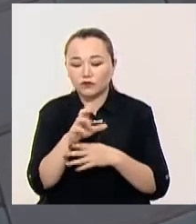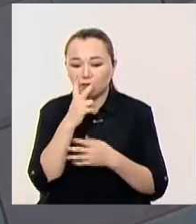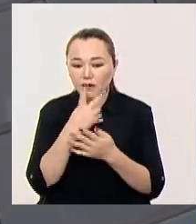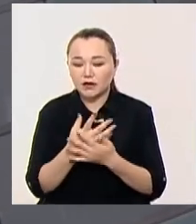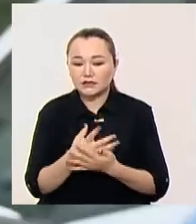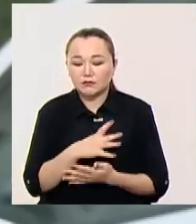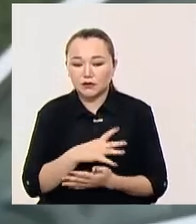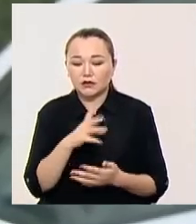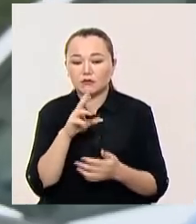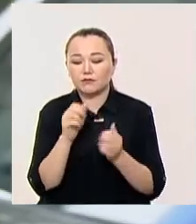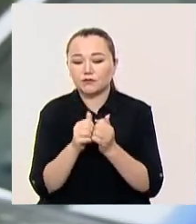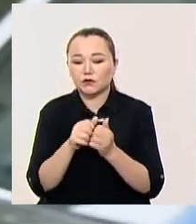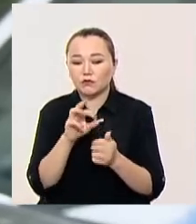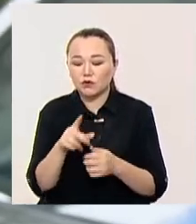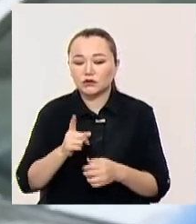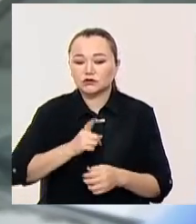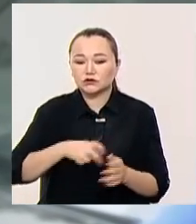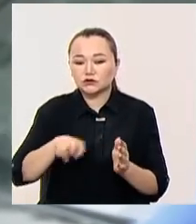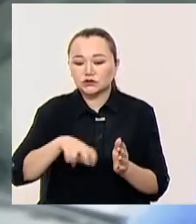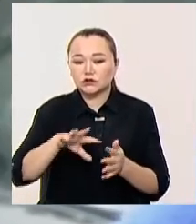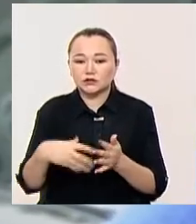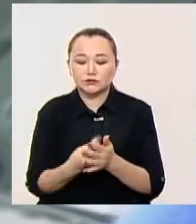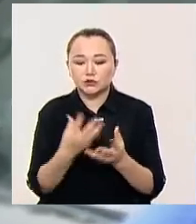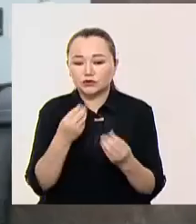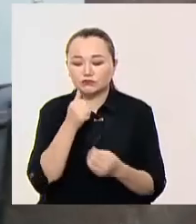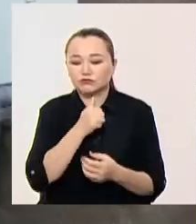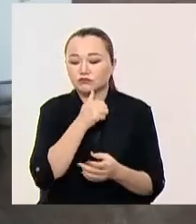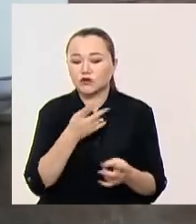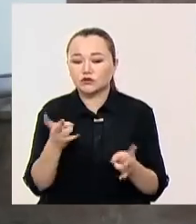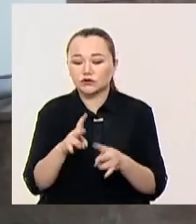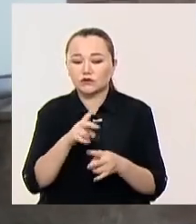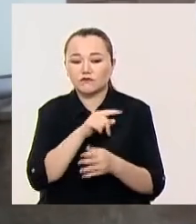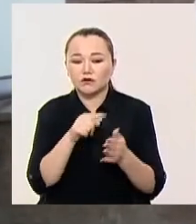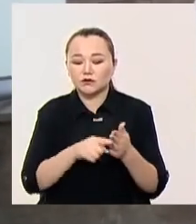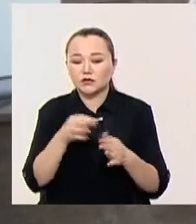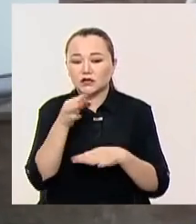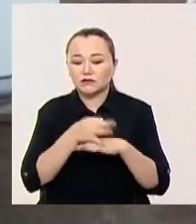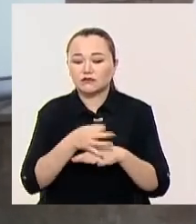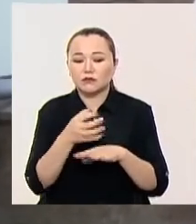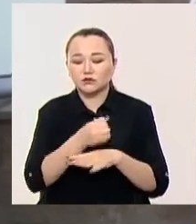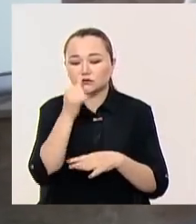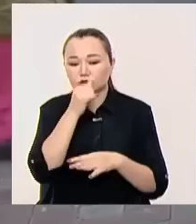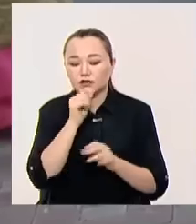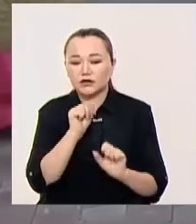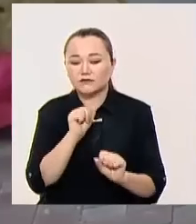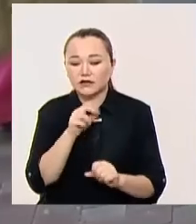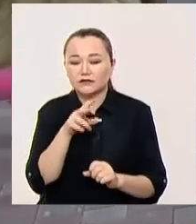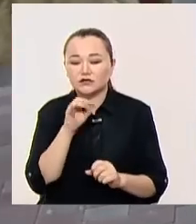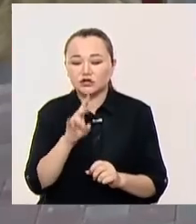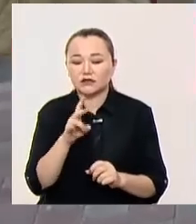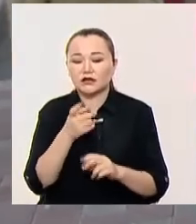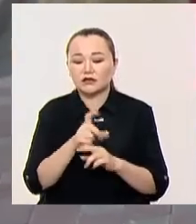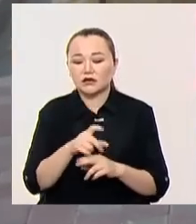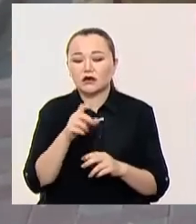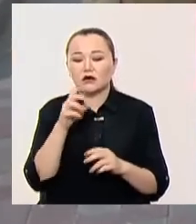дейді. Мәйітхана маңын торуылдаған ана әлі күнге дейін жұмбақ болып қалған сұрақтың жауабын ала алмай жүр. Ал адвокат Қадыржан Молда